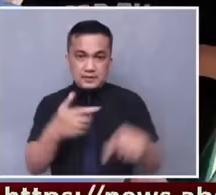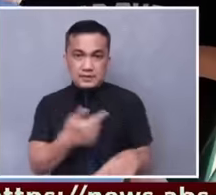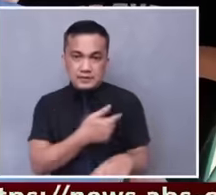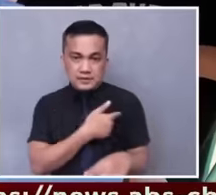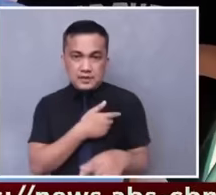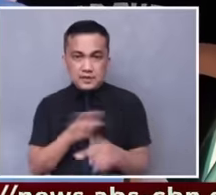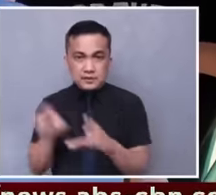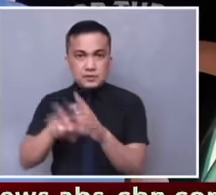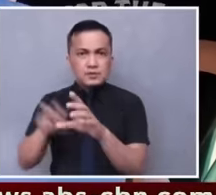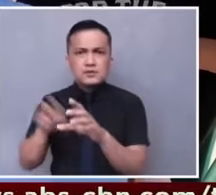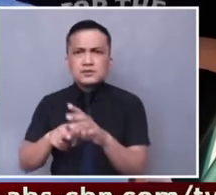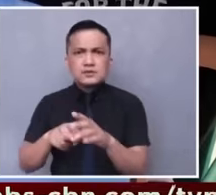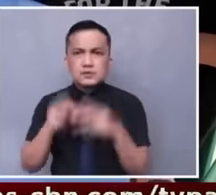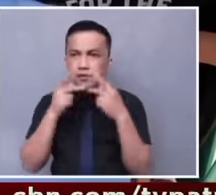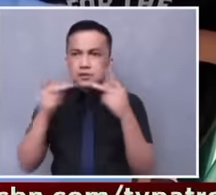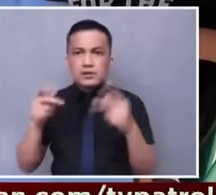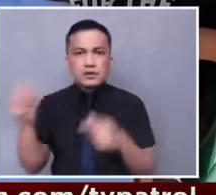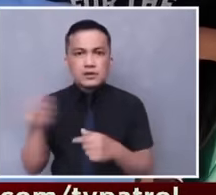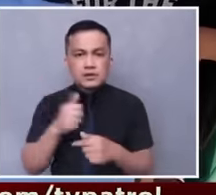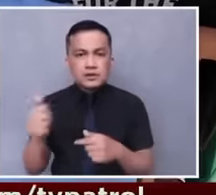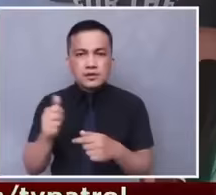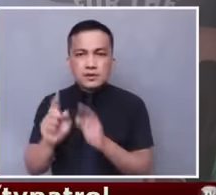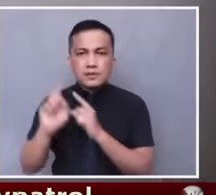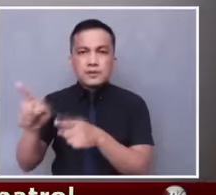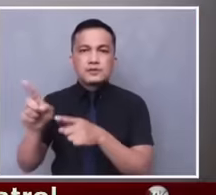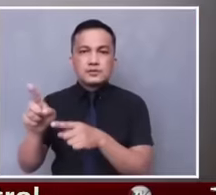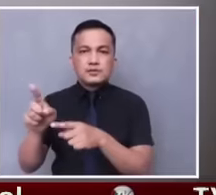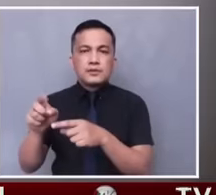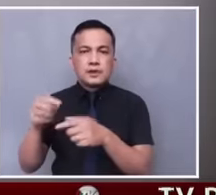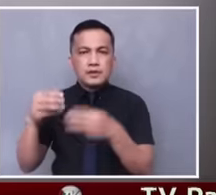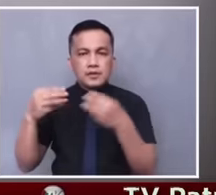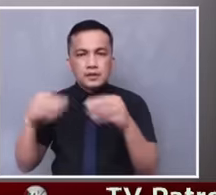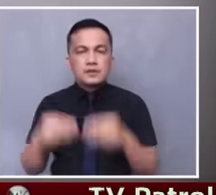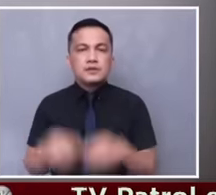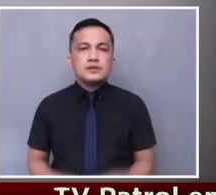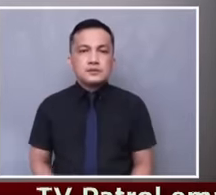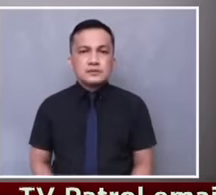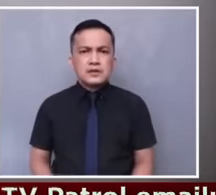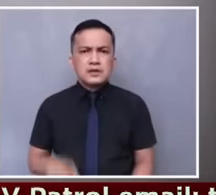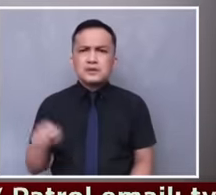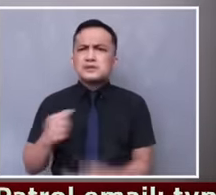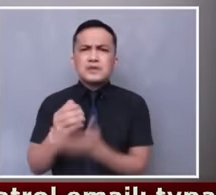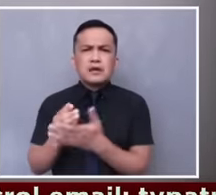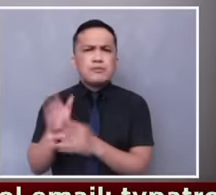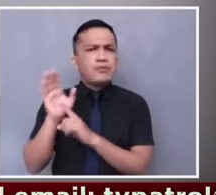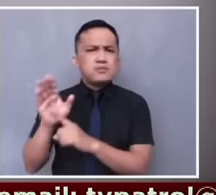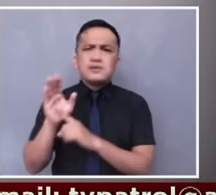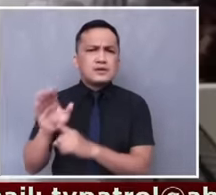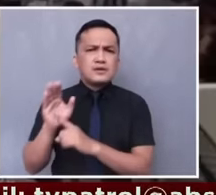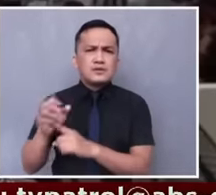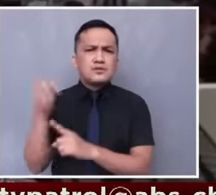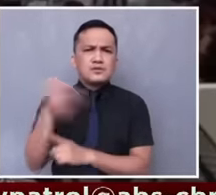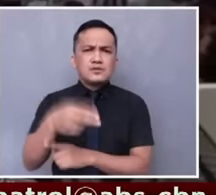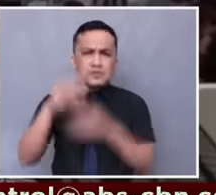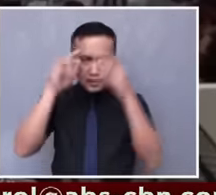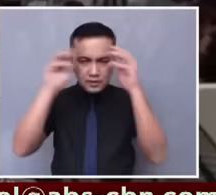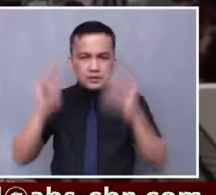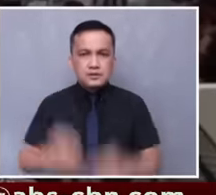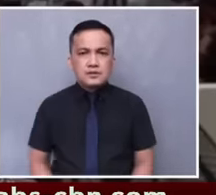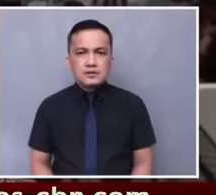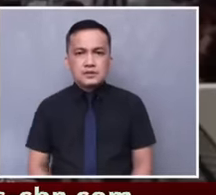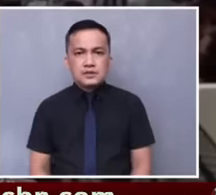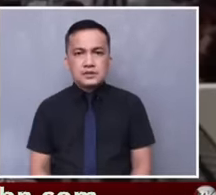pampublikong transportasyon at papasok sa mga pamilihan. May mga nagprotesta naman laban sa utos na ito ng alkalde. Sa